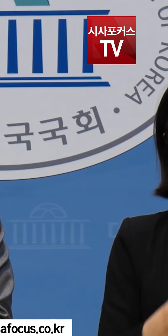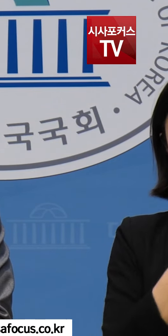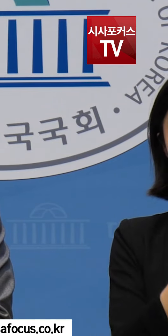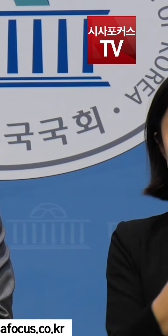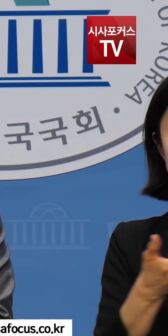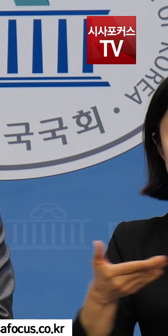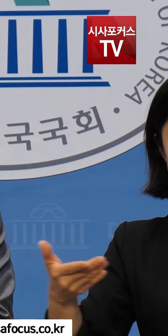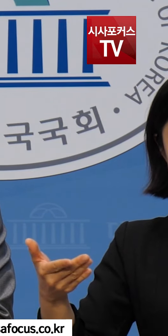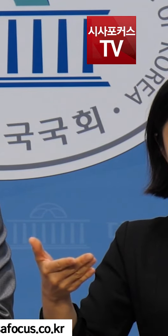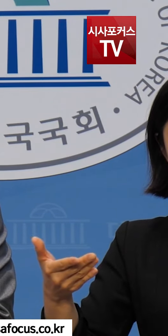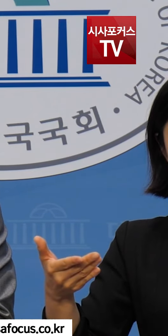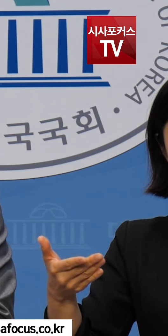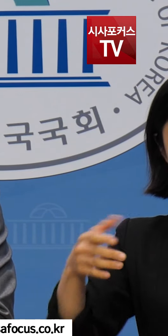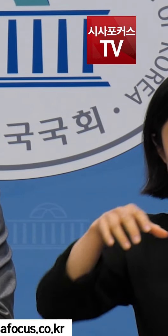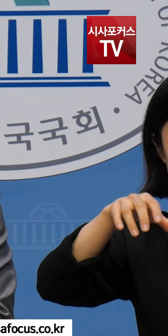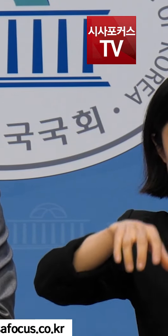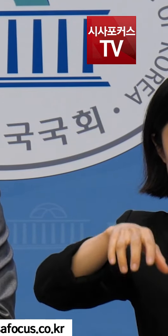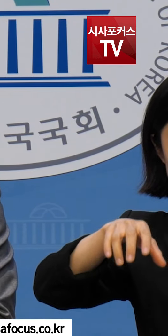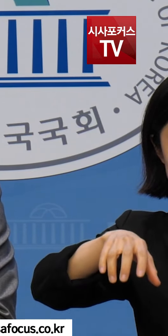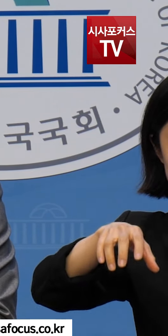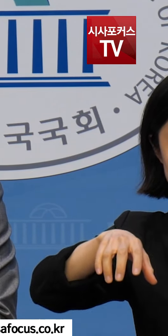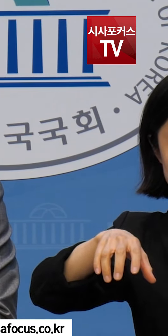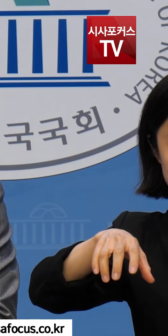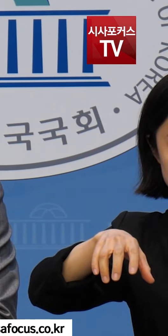낙동강 유역에서